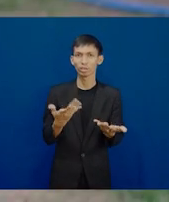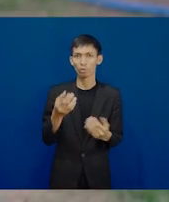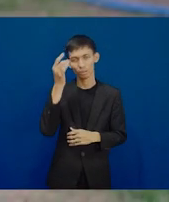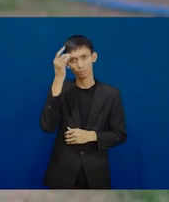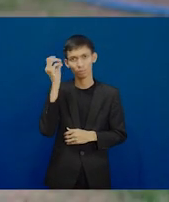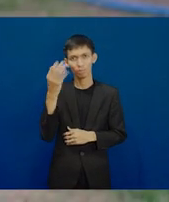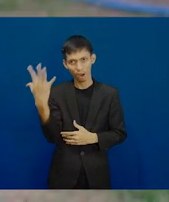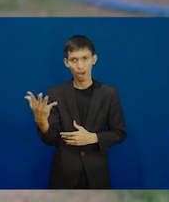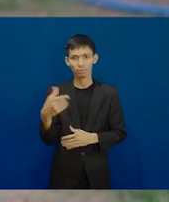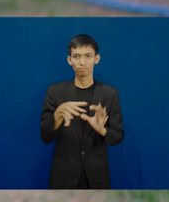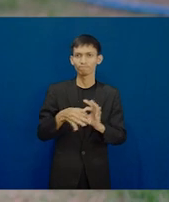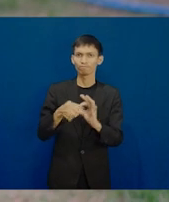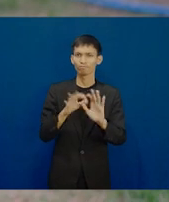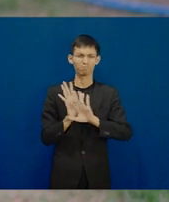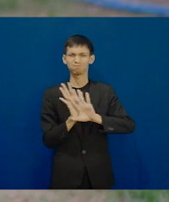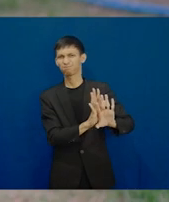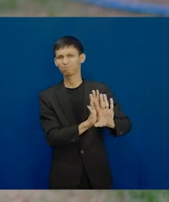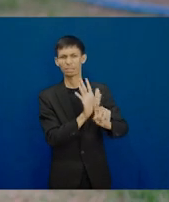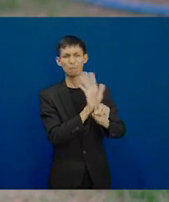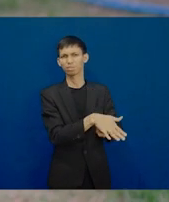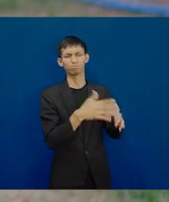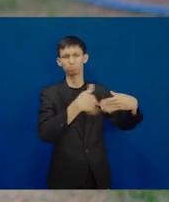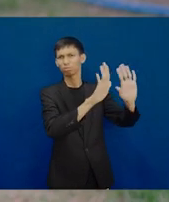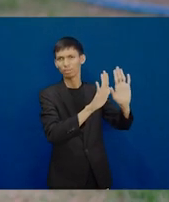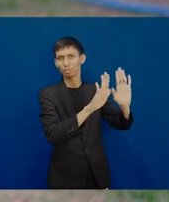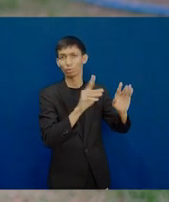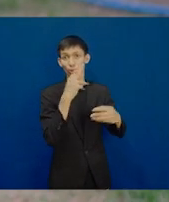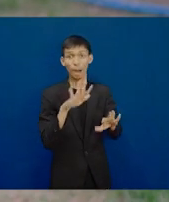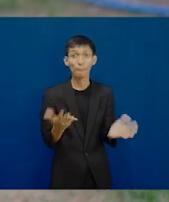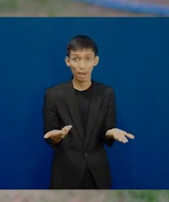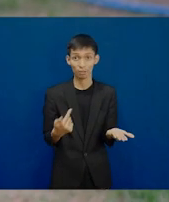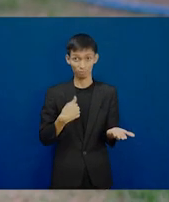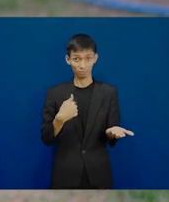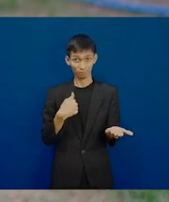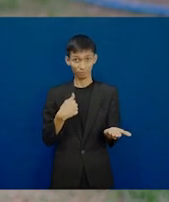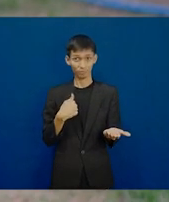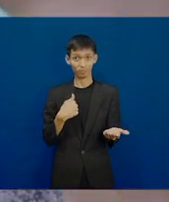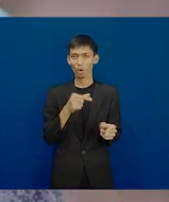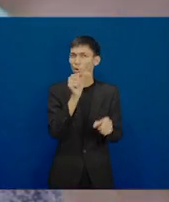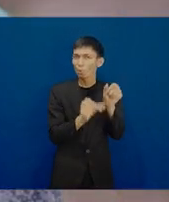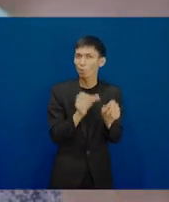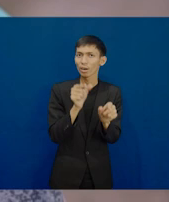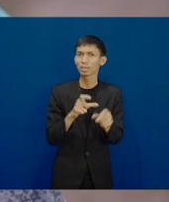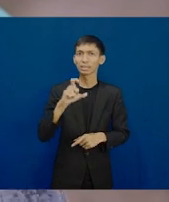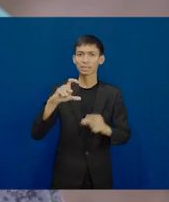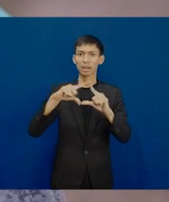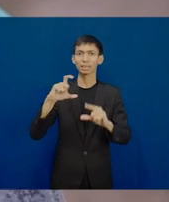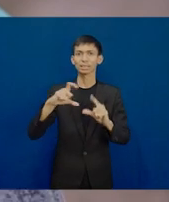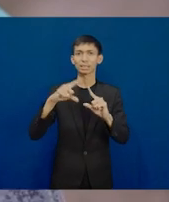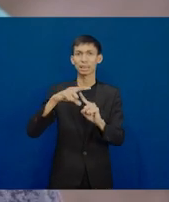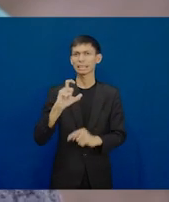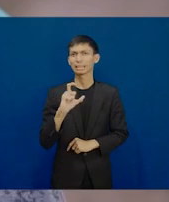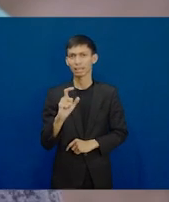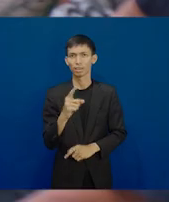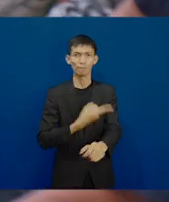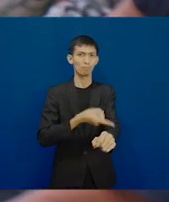di Desa kami tidak pernah dilibatkan karena kami dianggap bahwa kami adalah ini kaum cacat yang